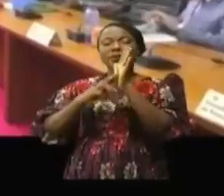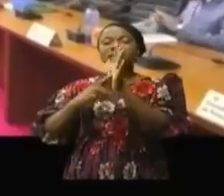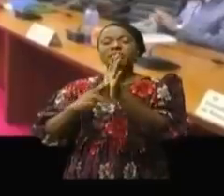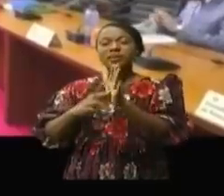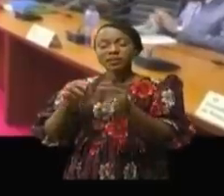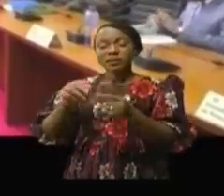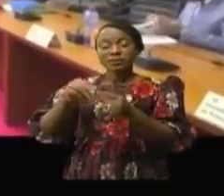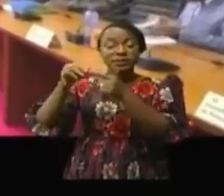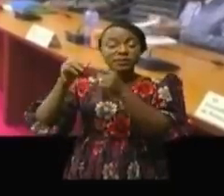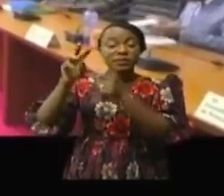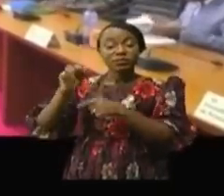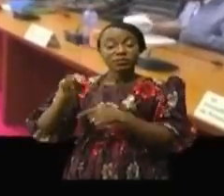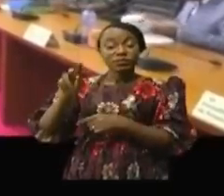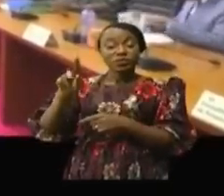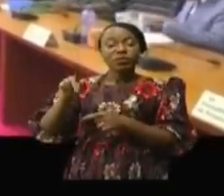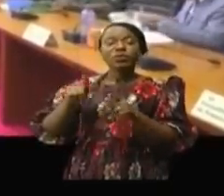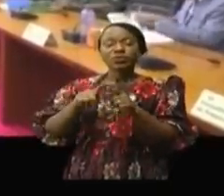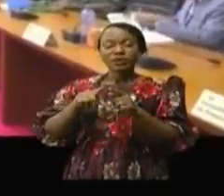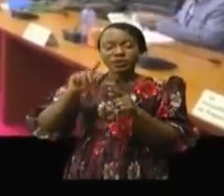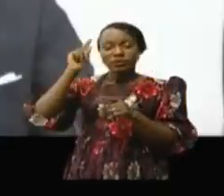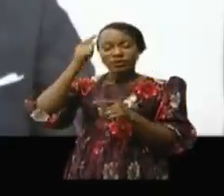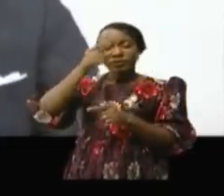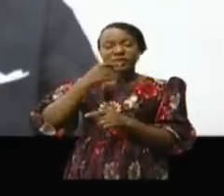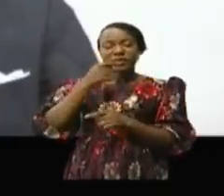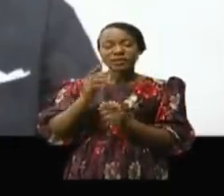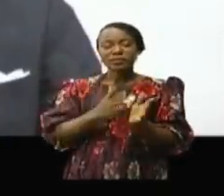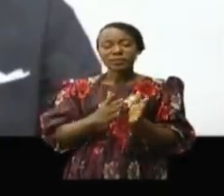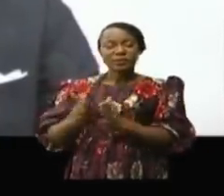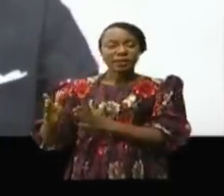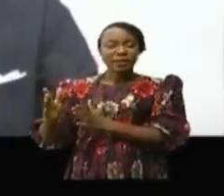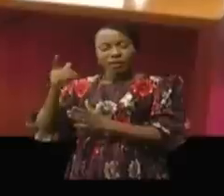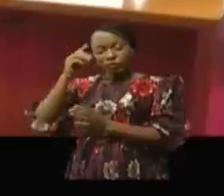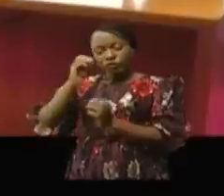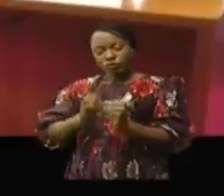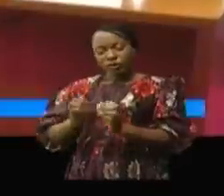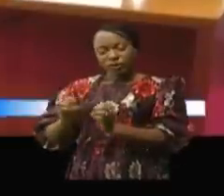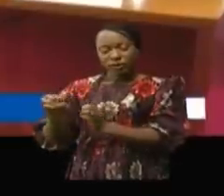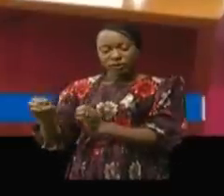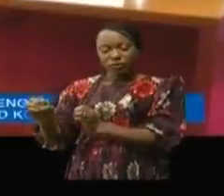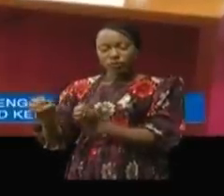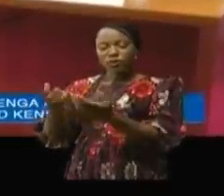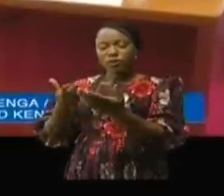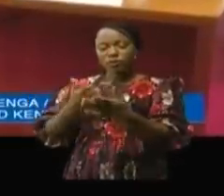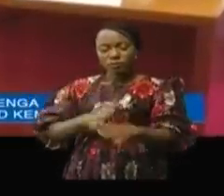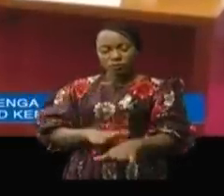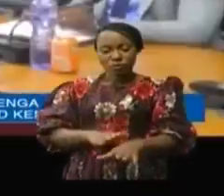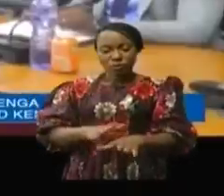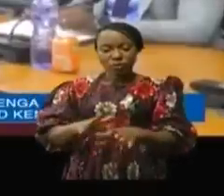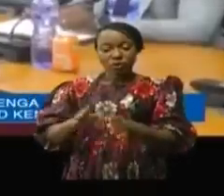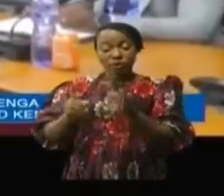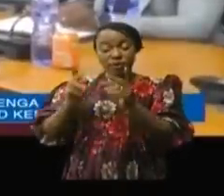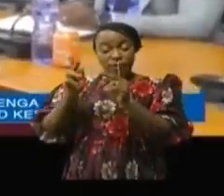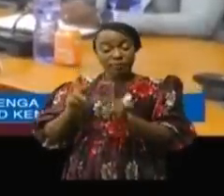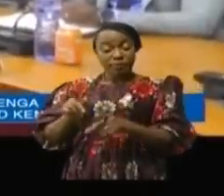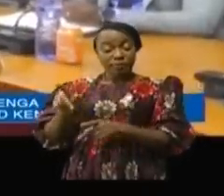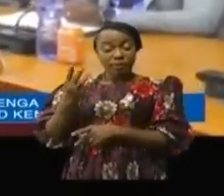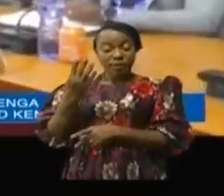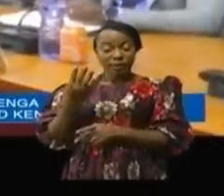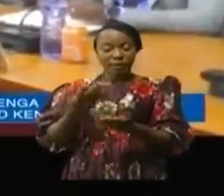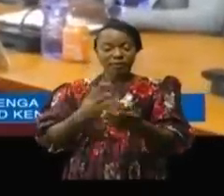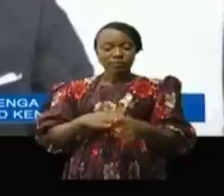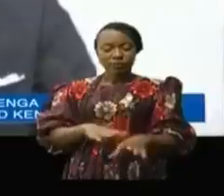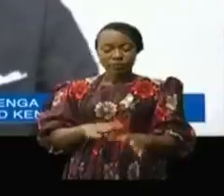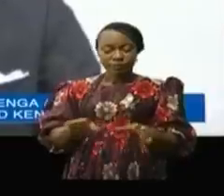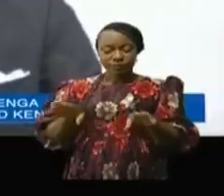général. Le gouvernement a rassuré de la prise des dispositions pour l'organisation des obsèques des victimes de ces manifestations, a